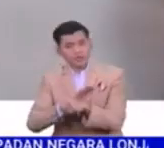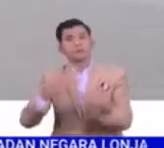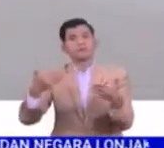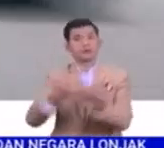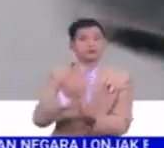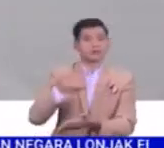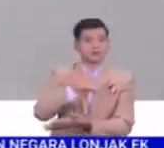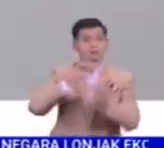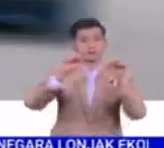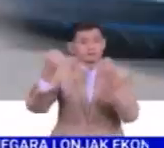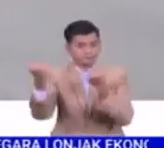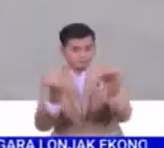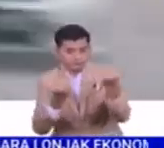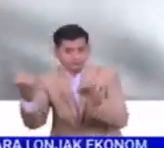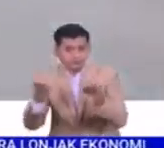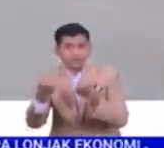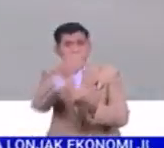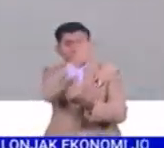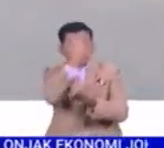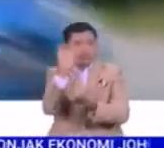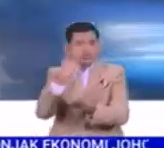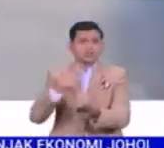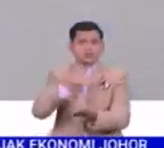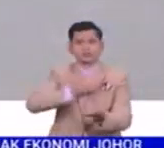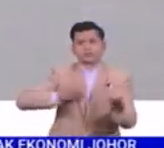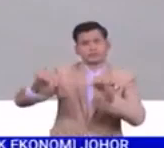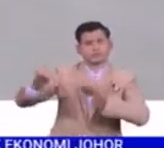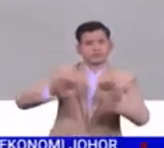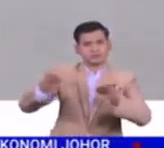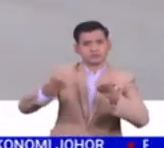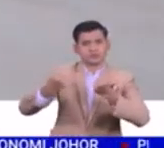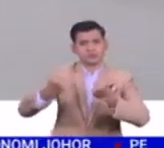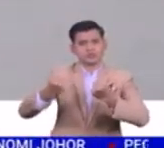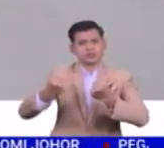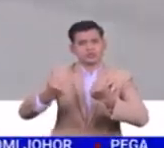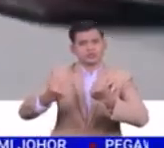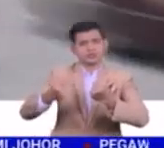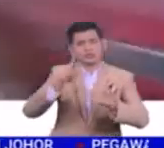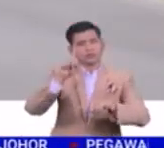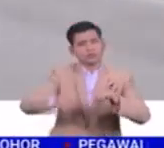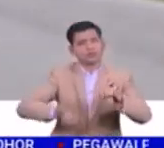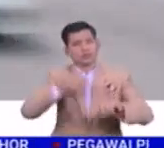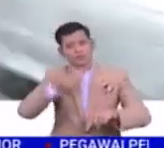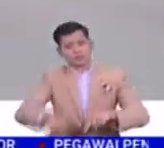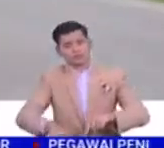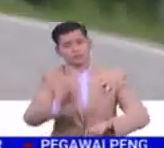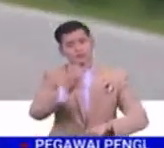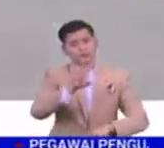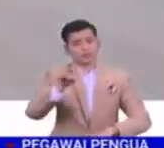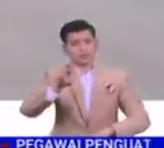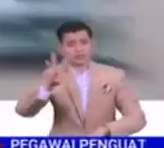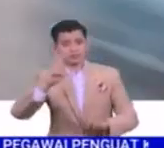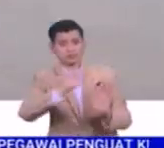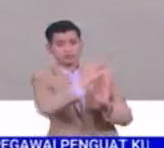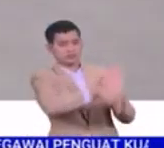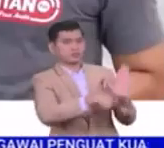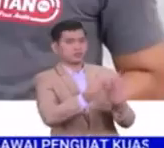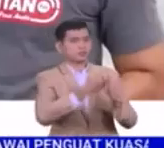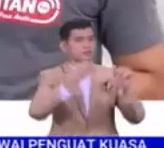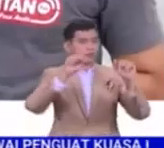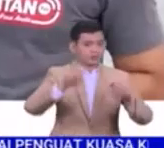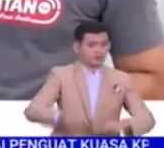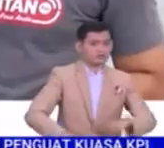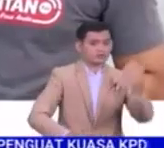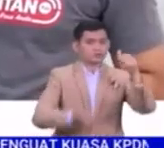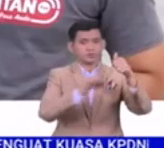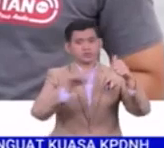boleh bergerak kerana perjalanan kita ni tak boleh ramai. Kadang tu mungkin kita rasa macam 5-6 jam lah, tapi boleh pergi sampai 10